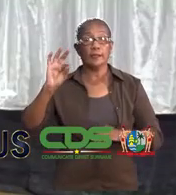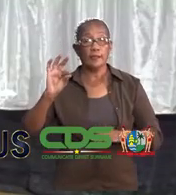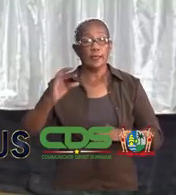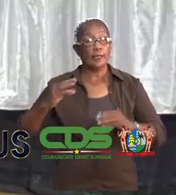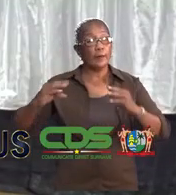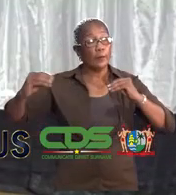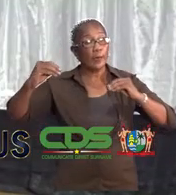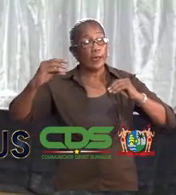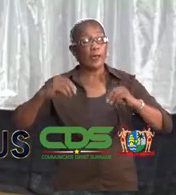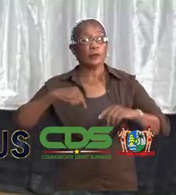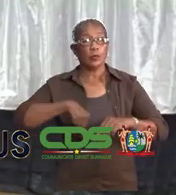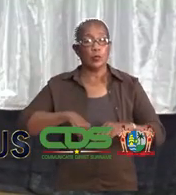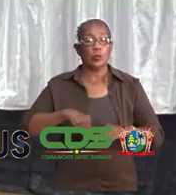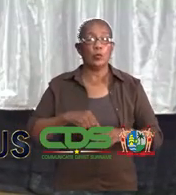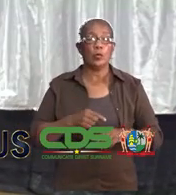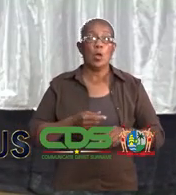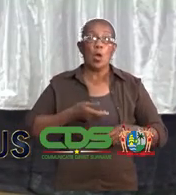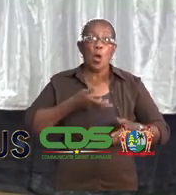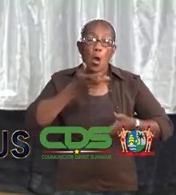beginnen aan te geven dat